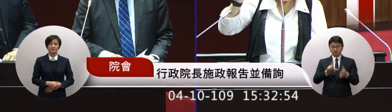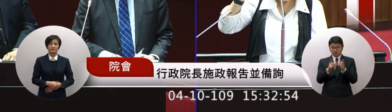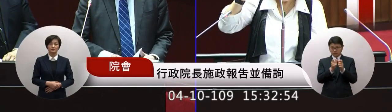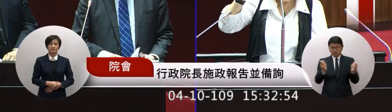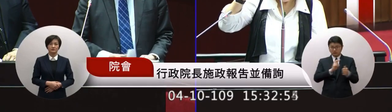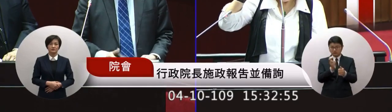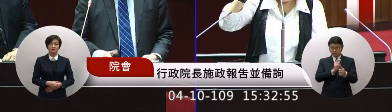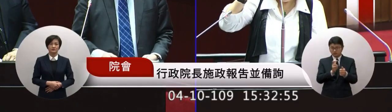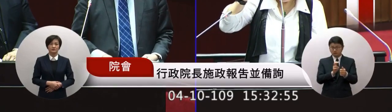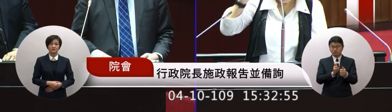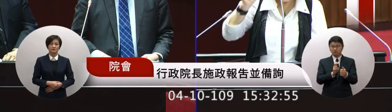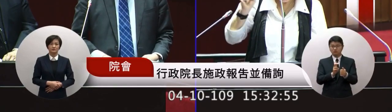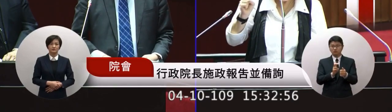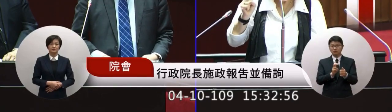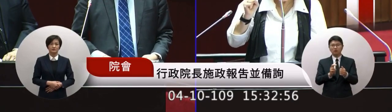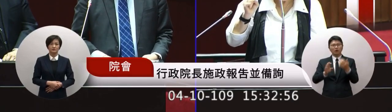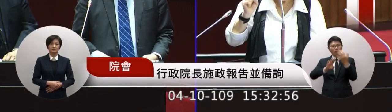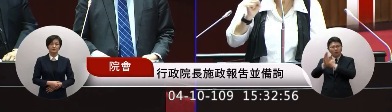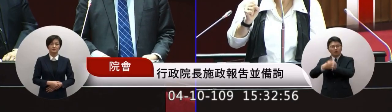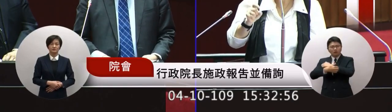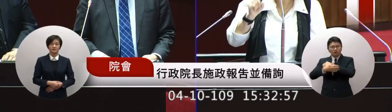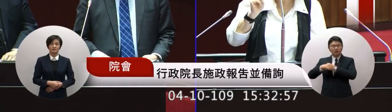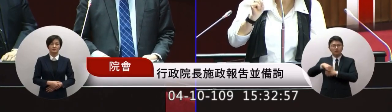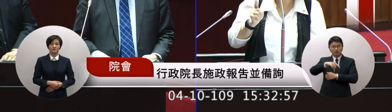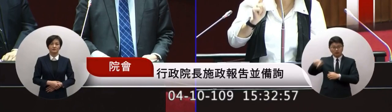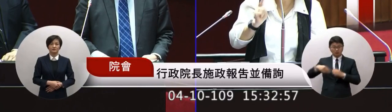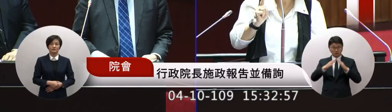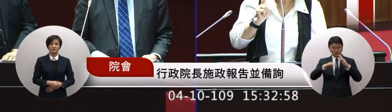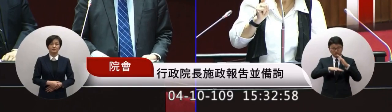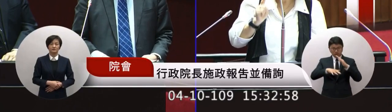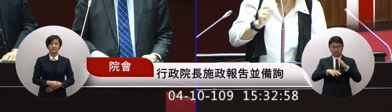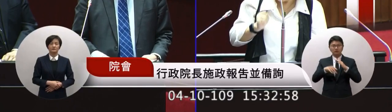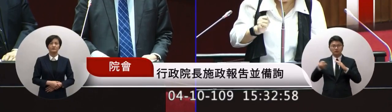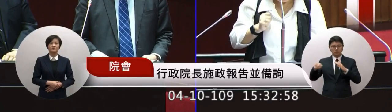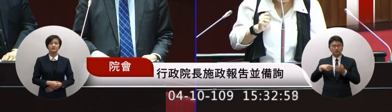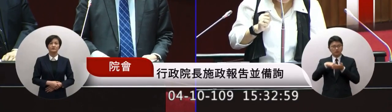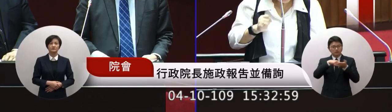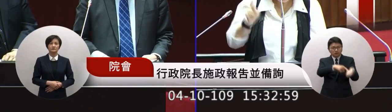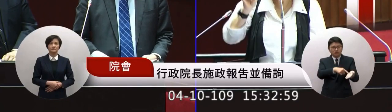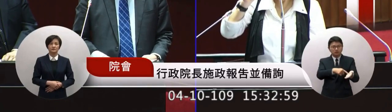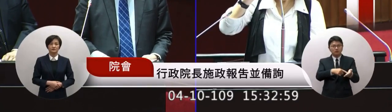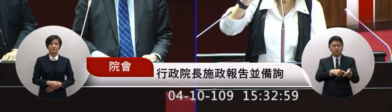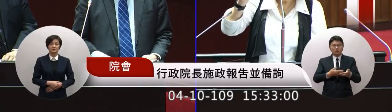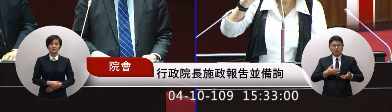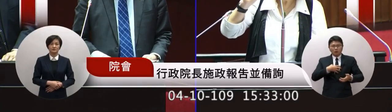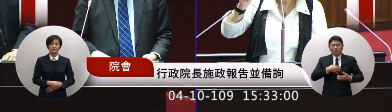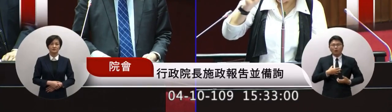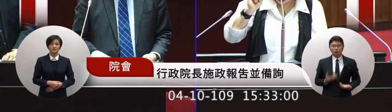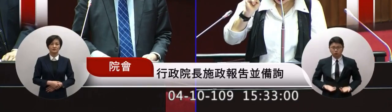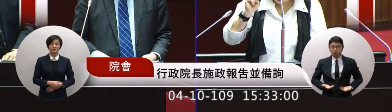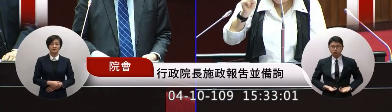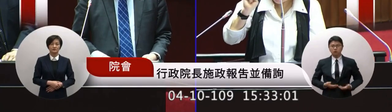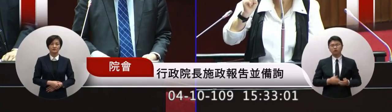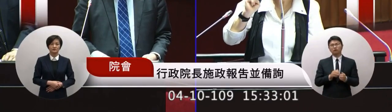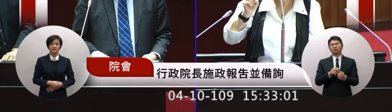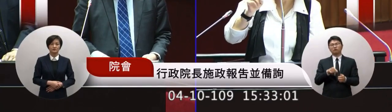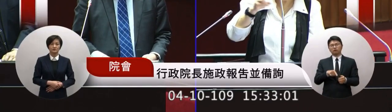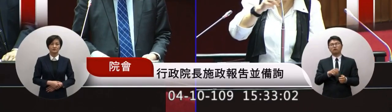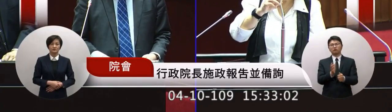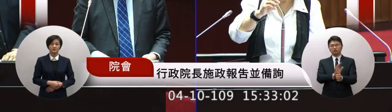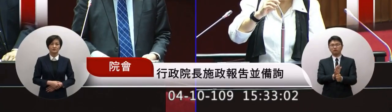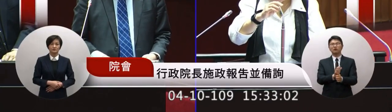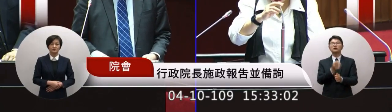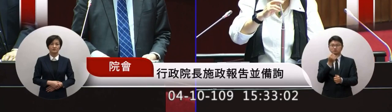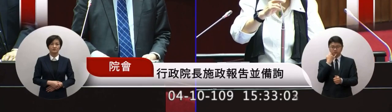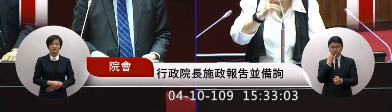的这些外籍看护工的长照家庭也可以使用喘息服务，可是我们的标准，我们的申请